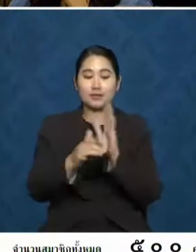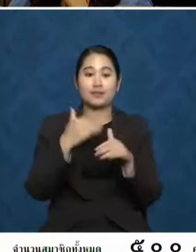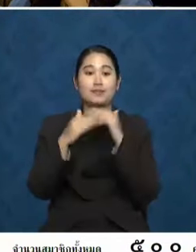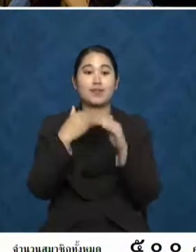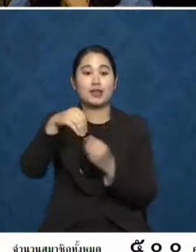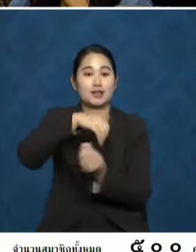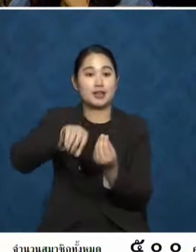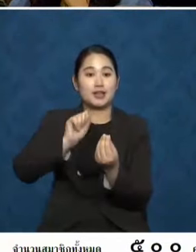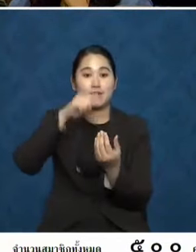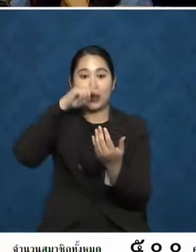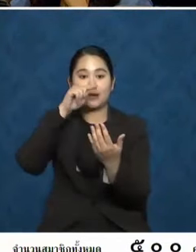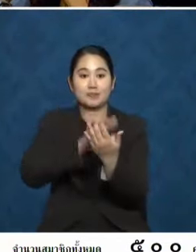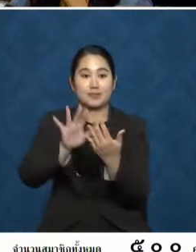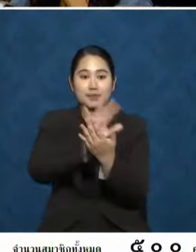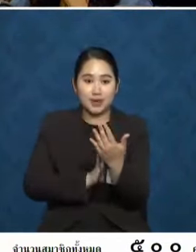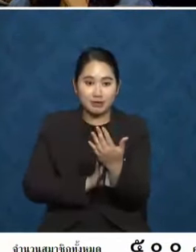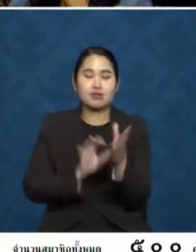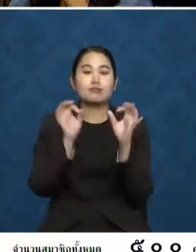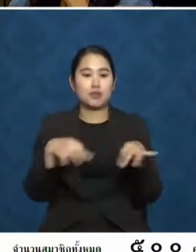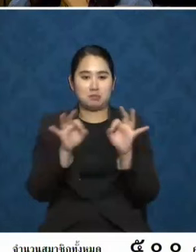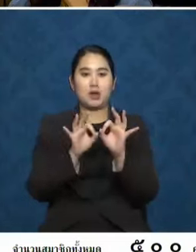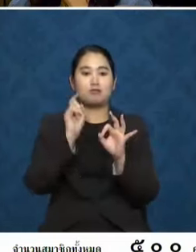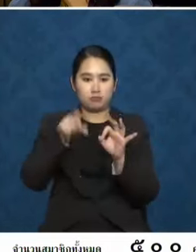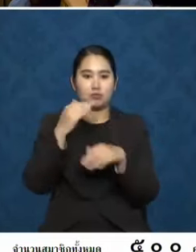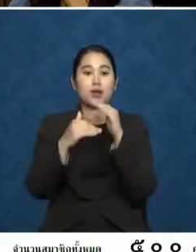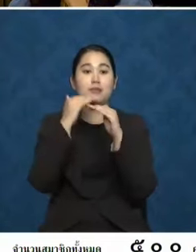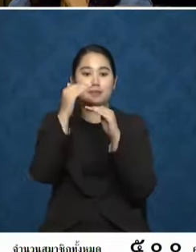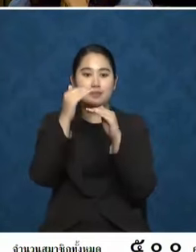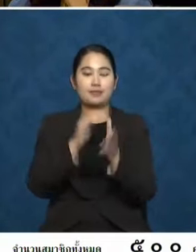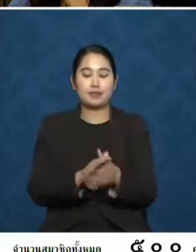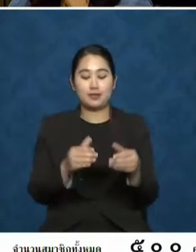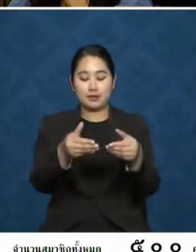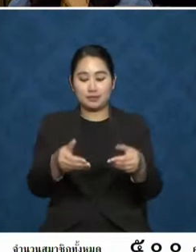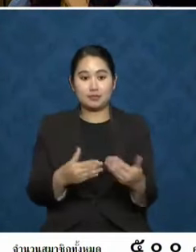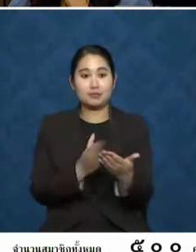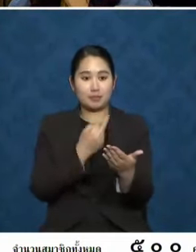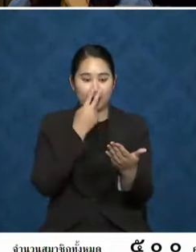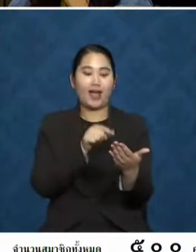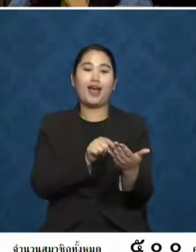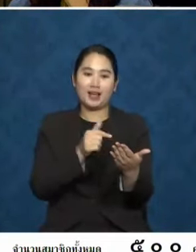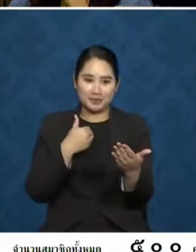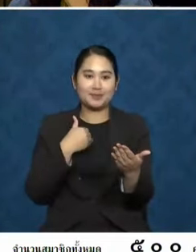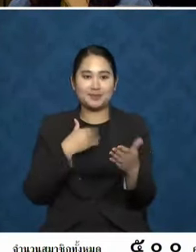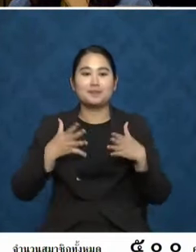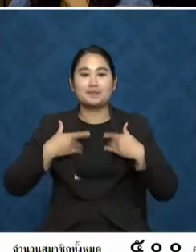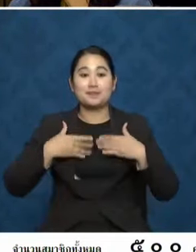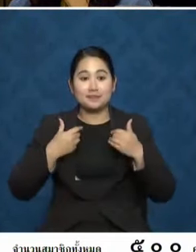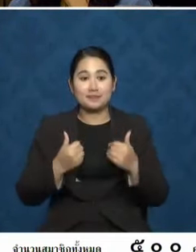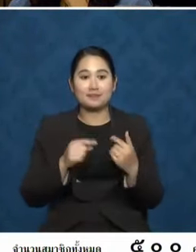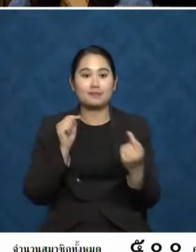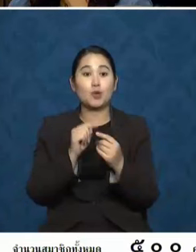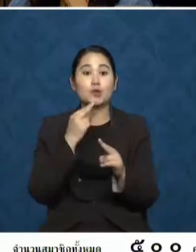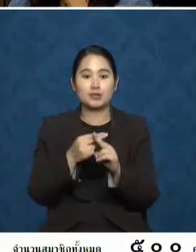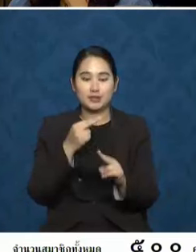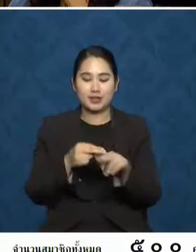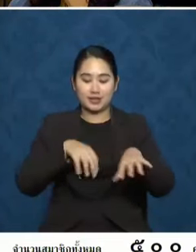กประเทศประเทศเราห้ามตกรถขบวนนี้เด็ข่าดน่ดีใจที่รายงานฉบับนี้ระบุถึงเรื่องนี้ไ้ด้วยครัอยู่ใสวนที่ชื่อ